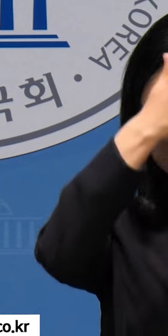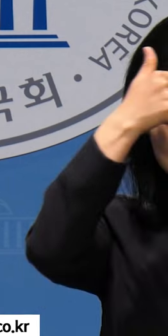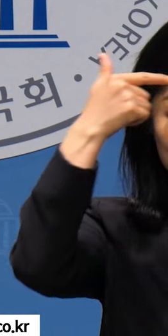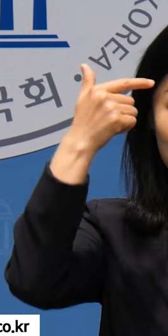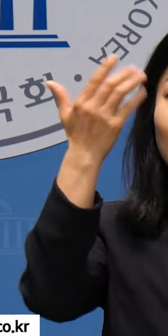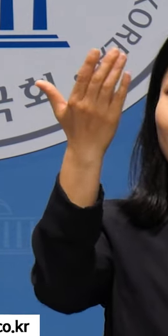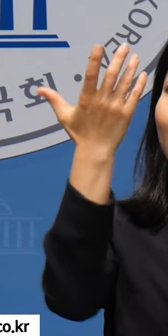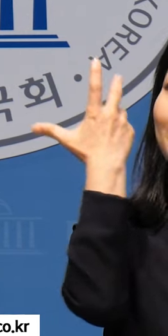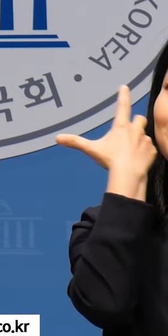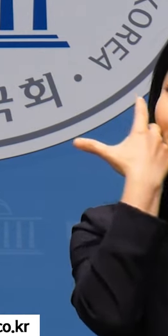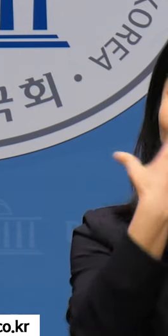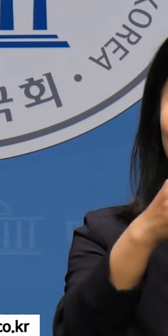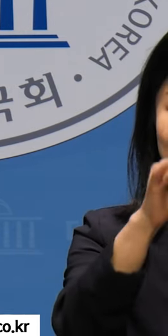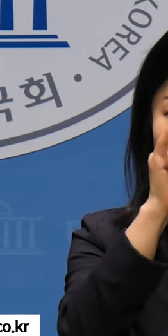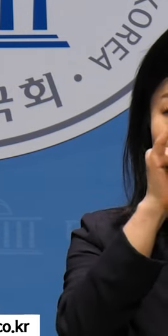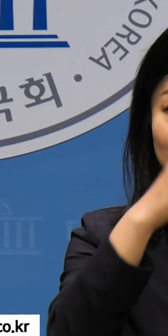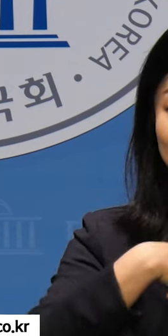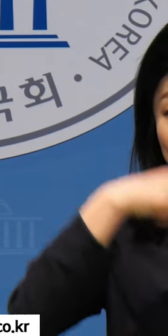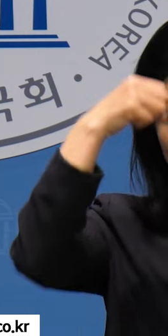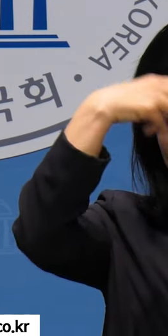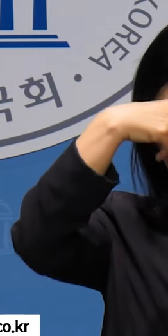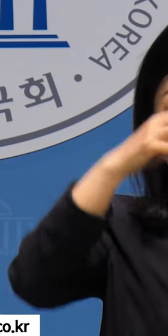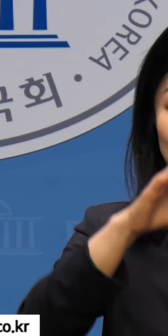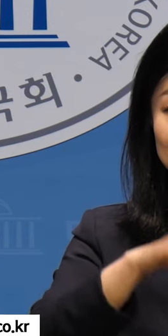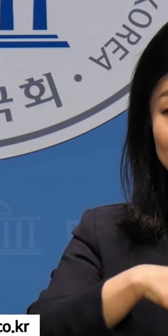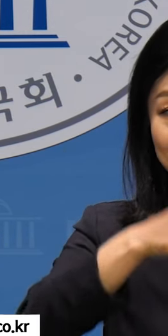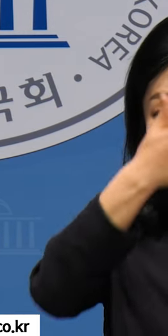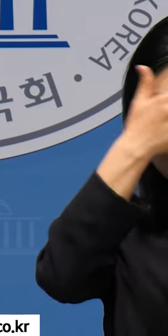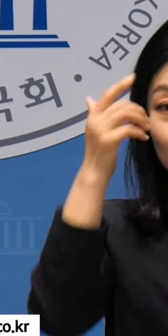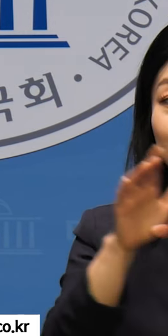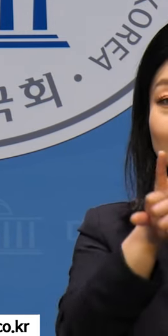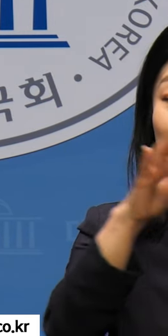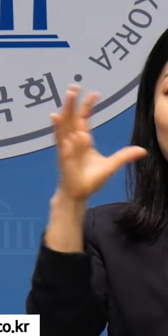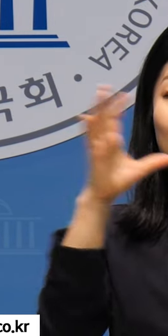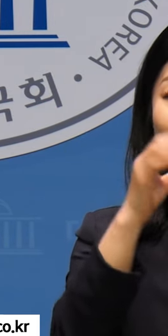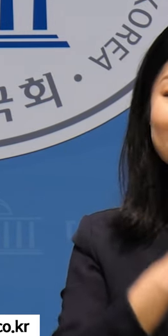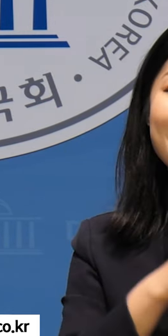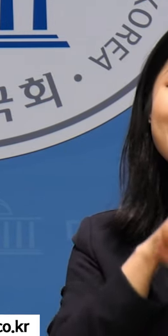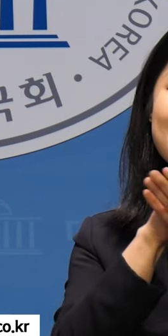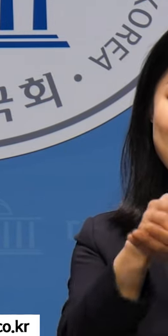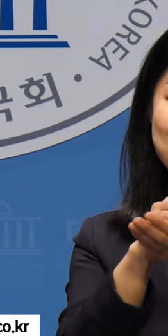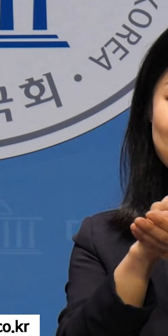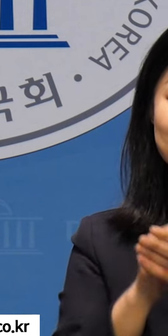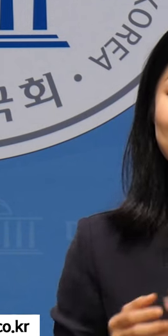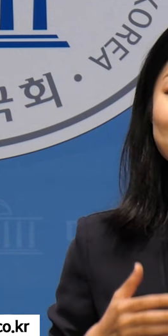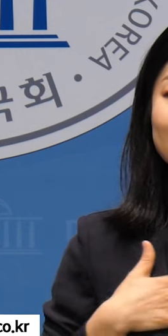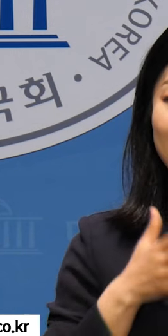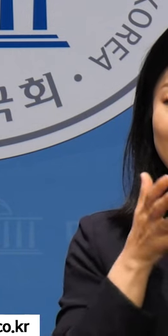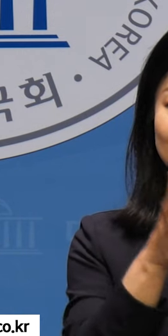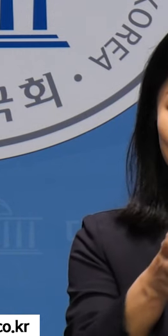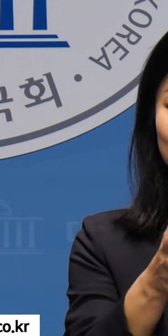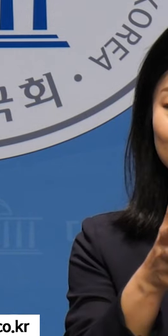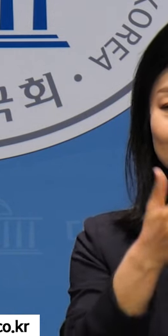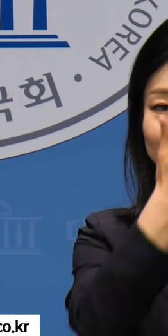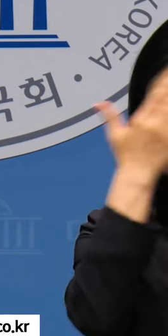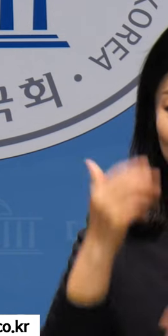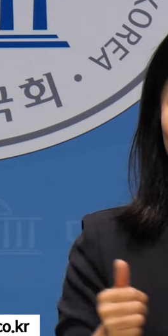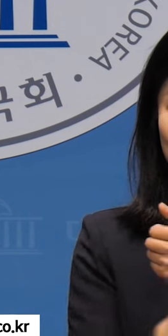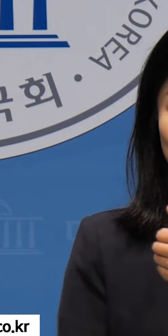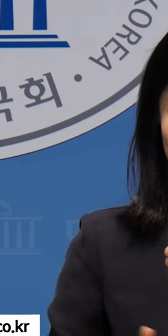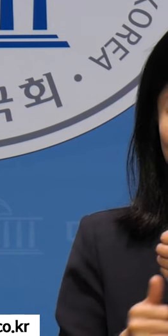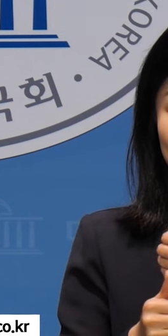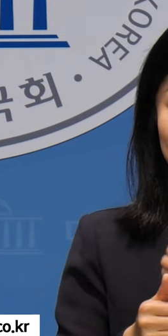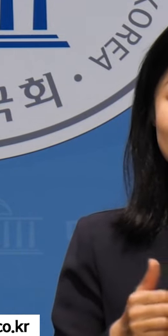노무현이라는 인물에게 매료되어 고3 때 노사모 가입으로 정치를 접하게 된 청년위원회 전문가 전직